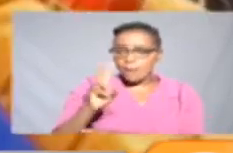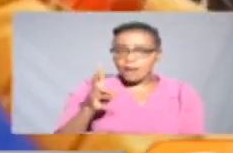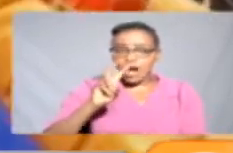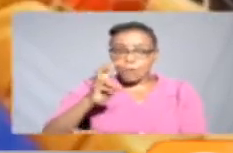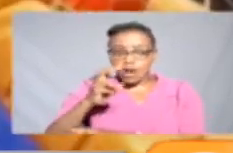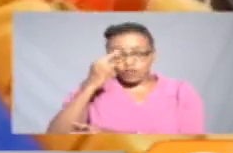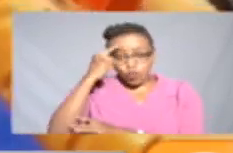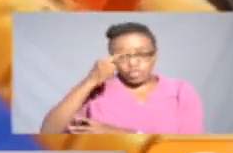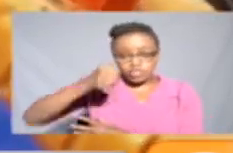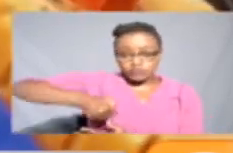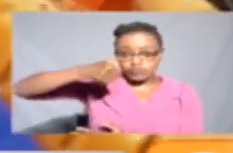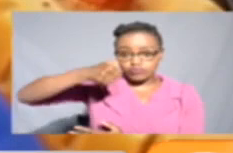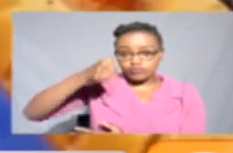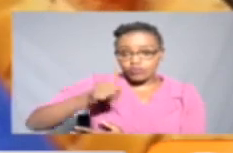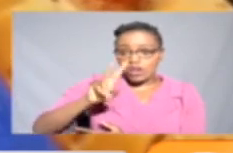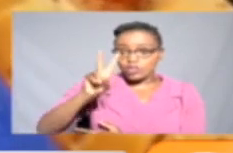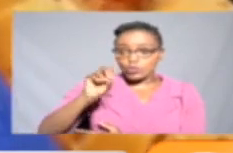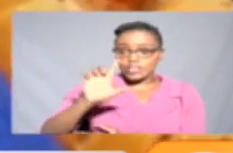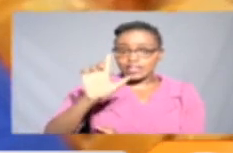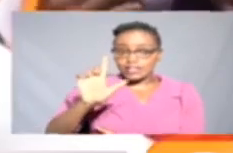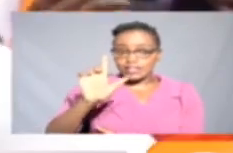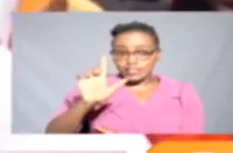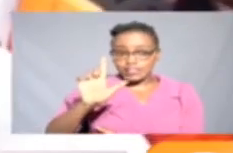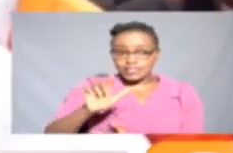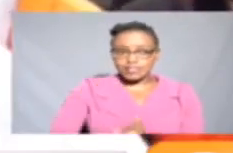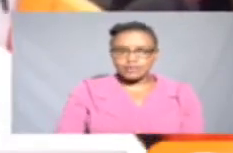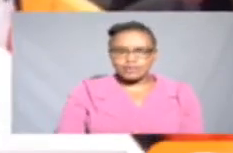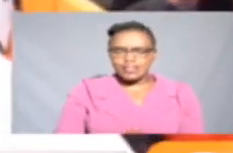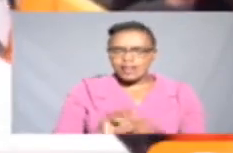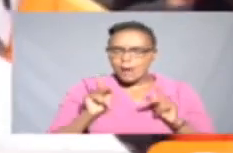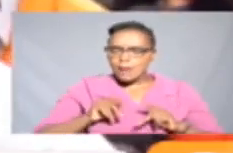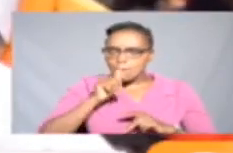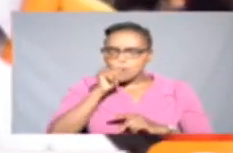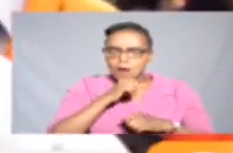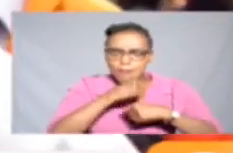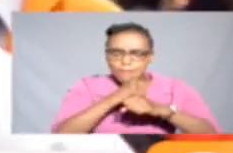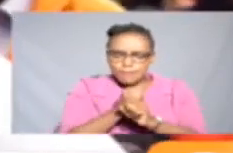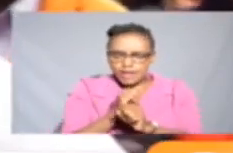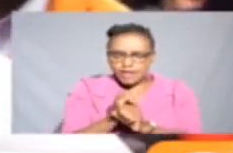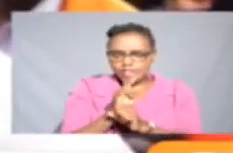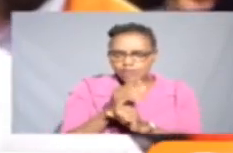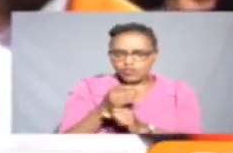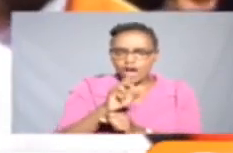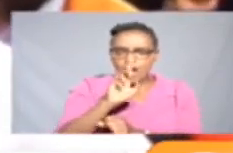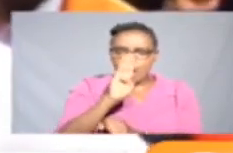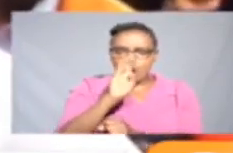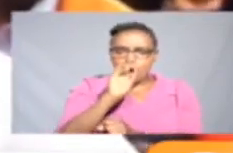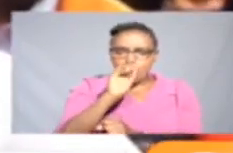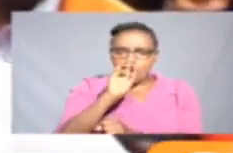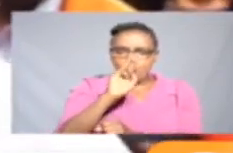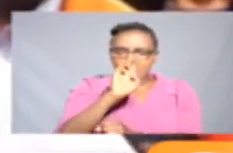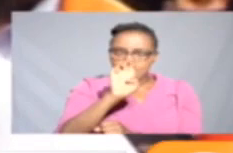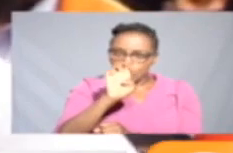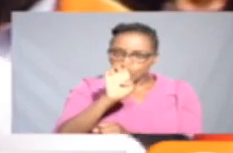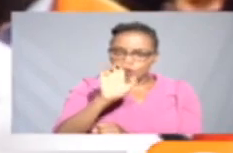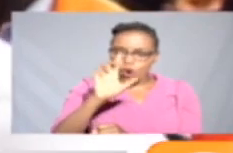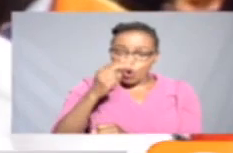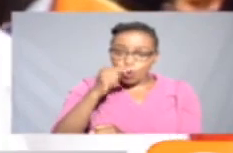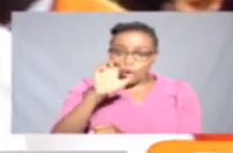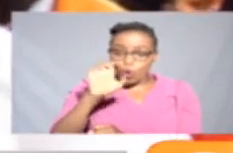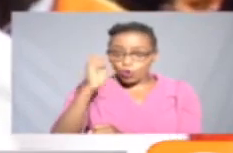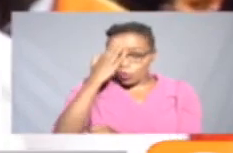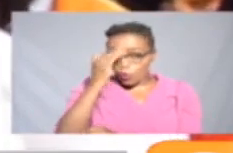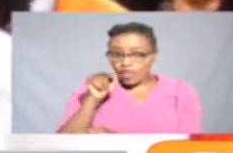kwa mtungi wa lita 20. Kuna watu private wamejenga borehole, na hizo borehole ndio nataka kuuzia because